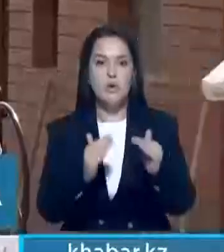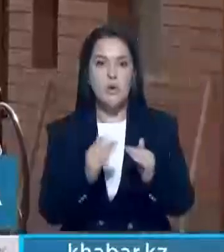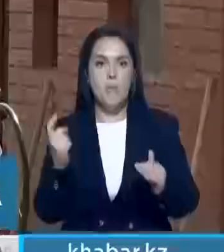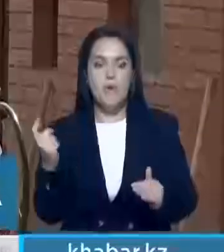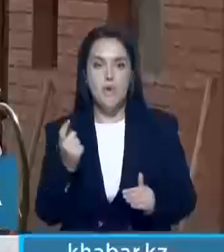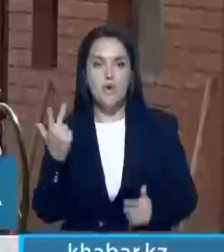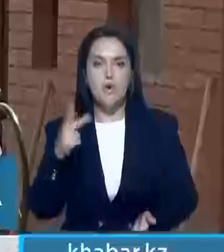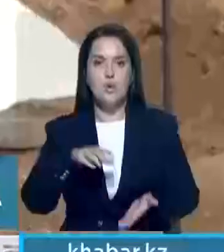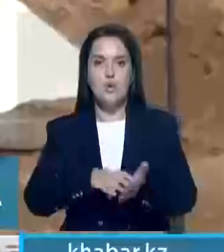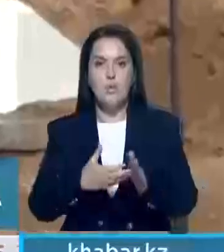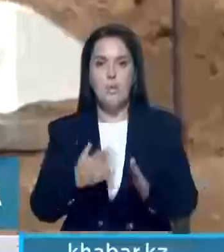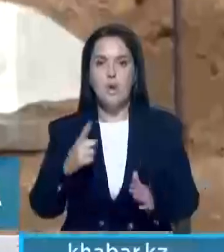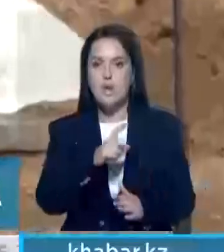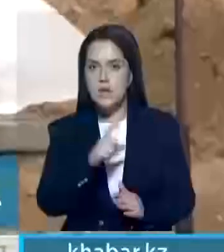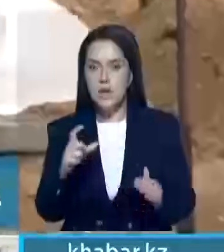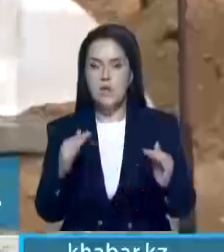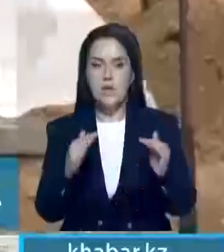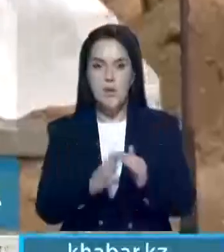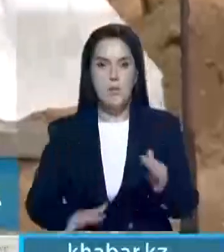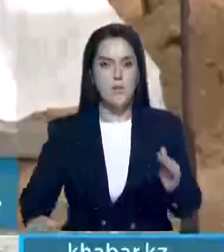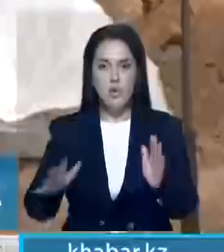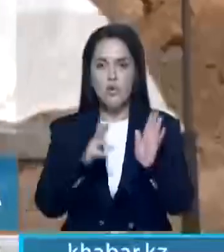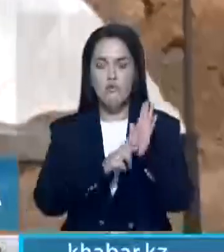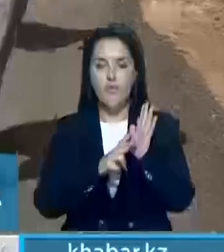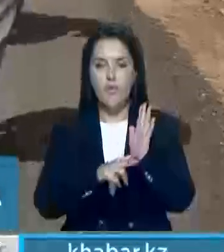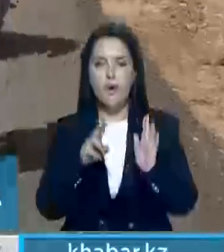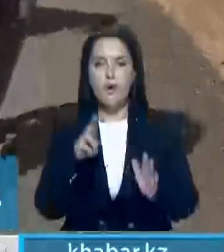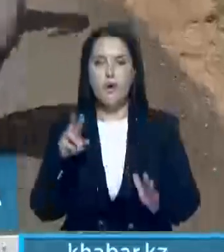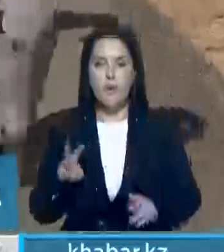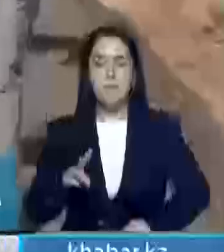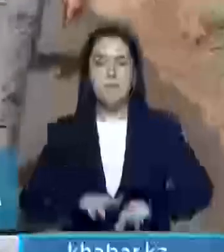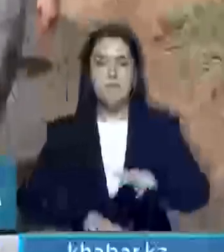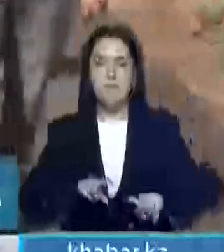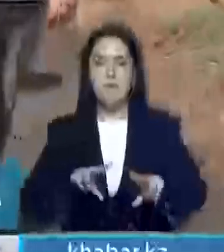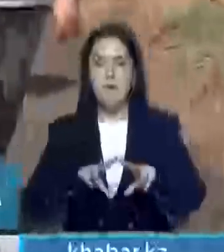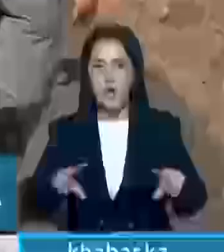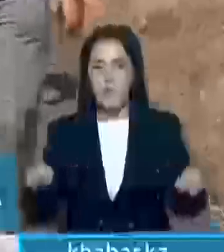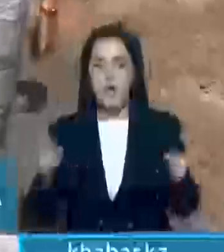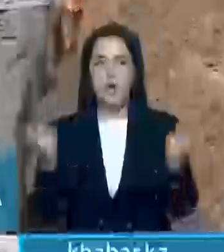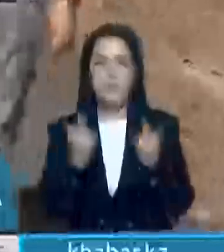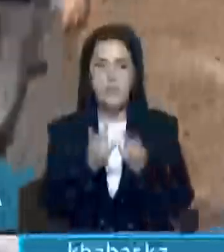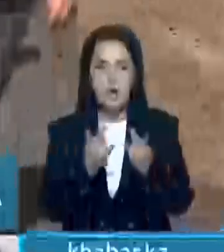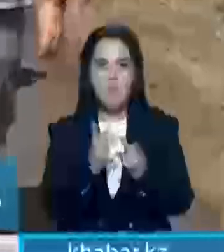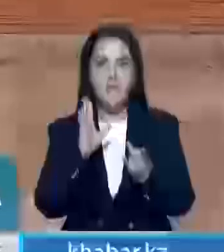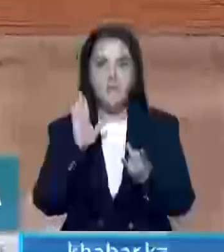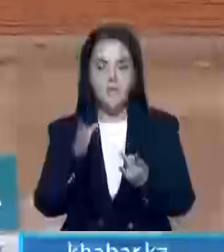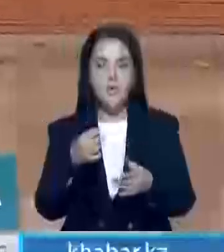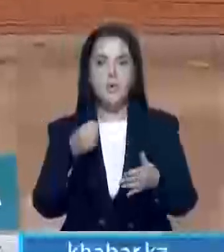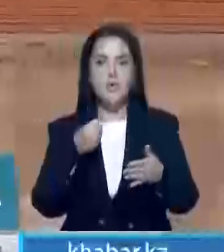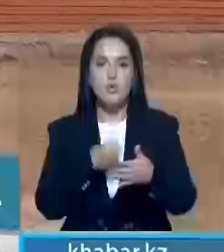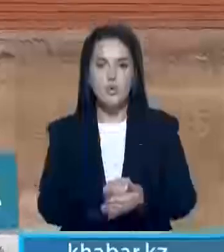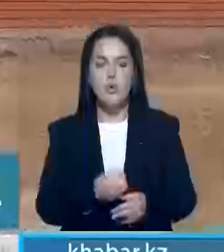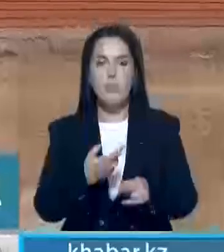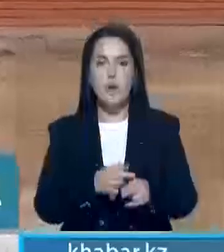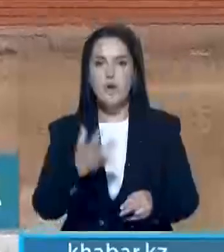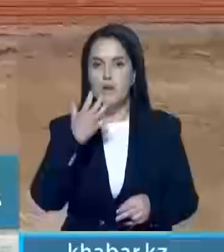Это трехкомнатные одноэтажные дома площадью 80 квадратных метров. Строители обещают, что новоселье сельчане отметят до начала отопительного